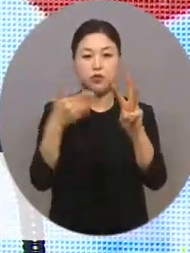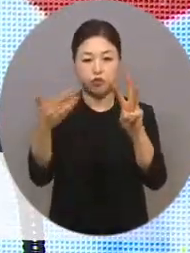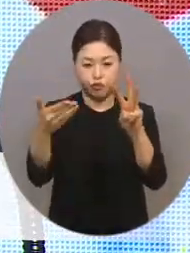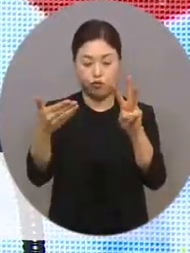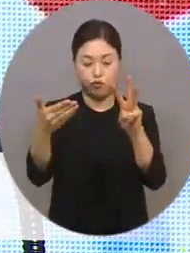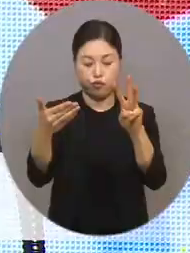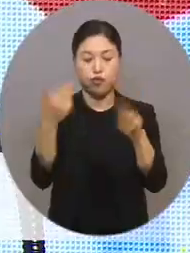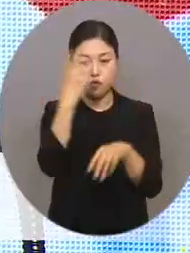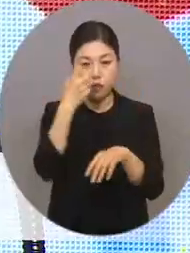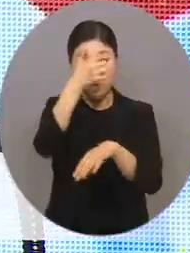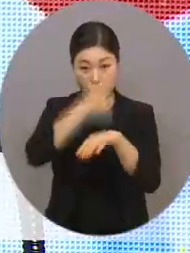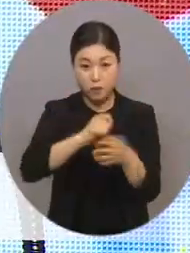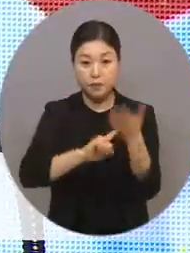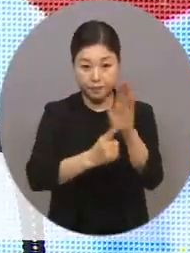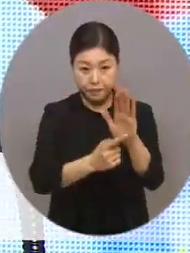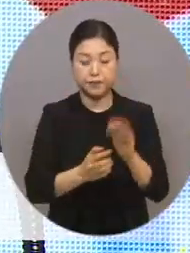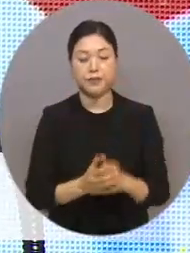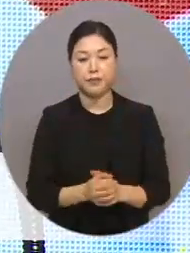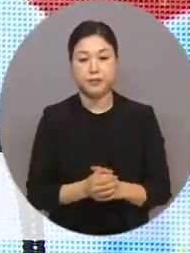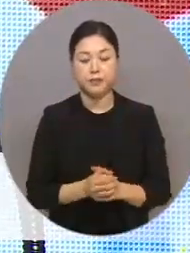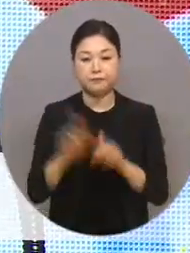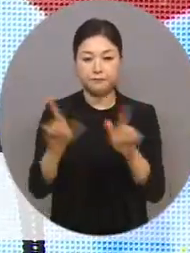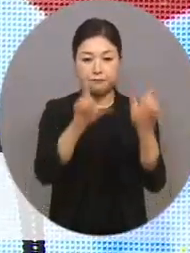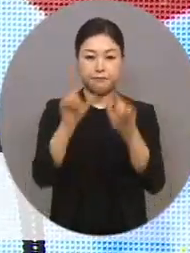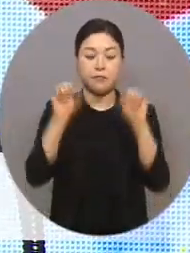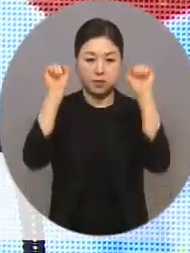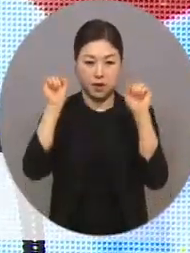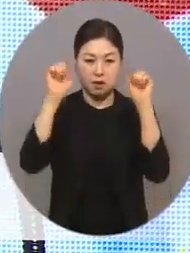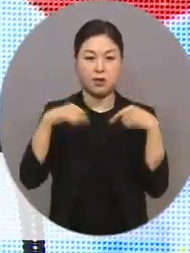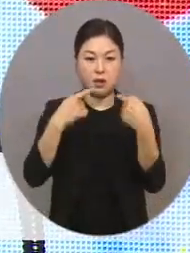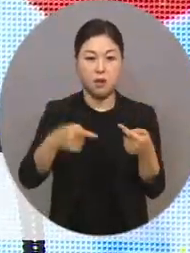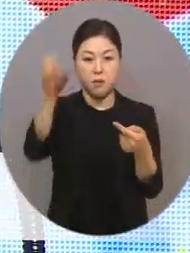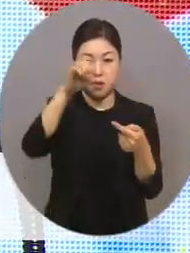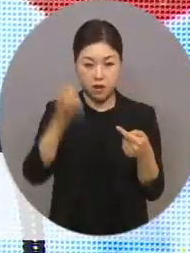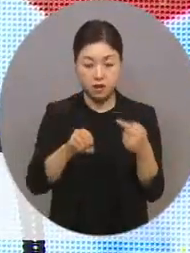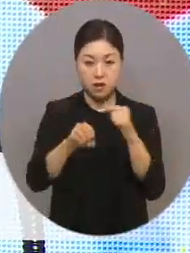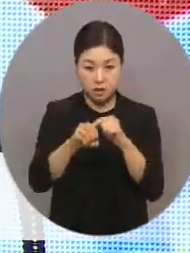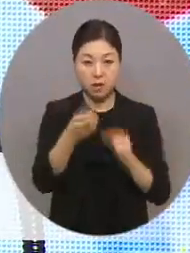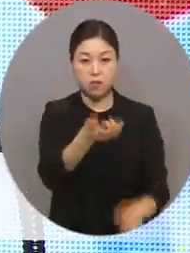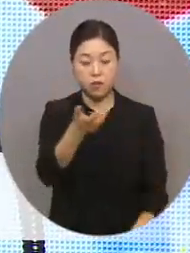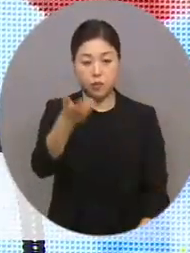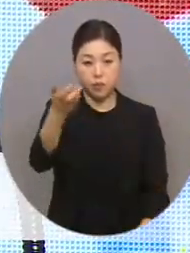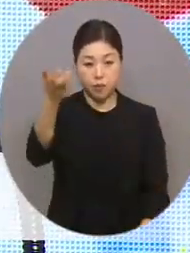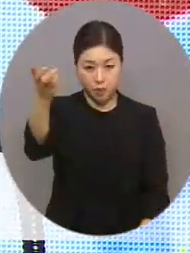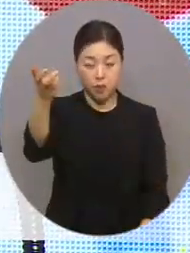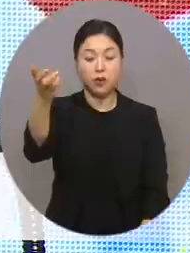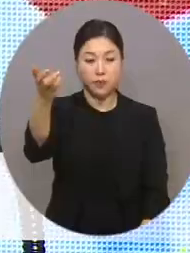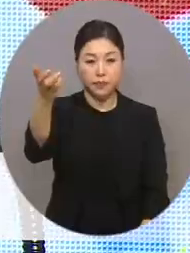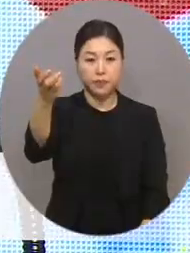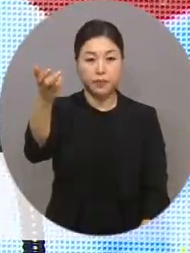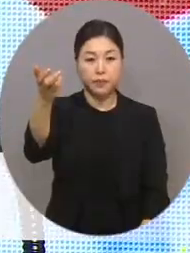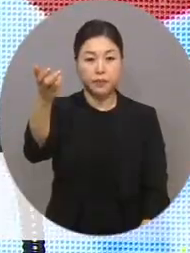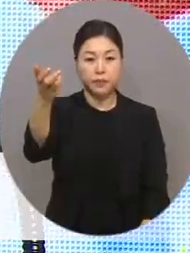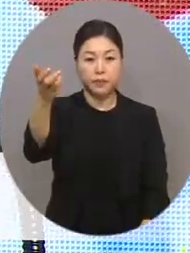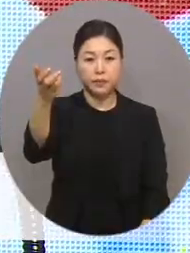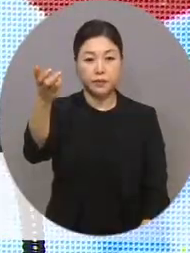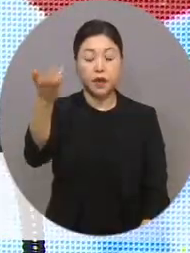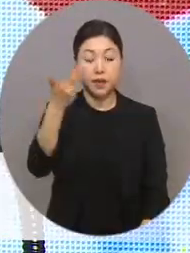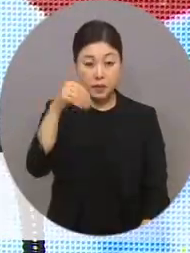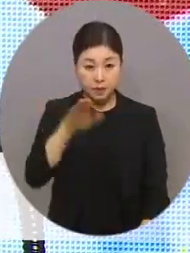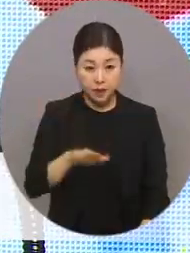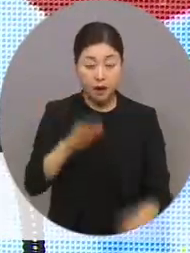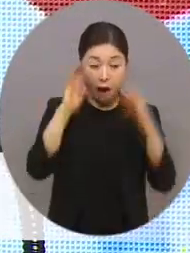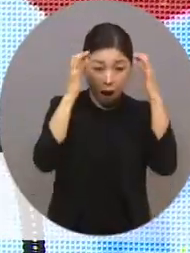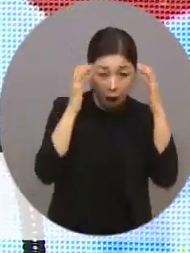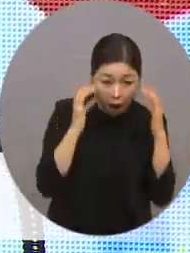33.9%로 조사되었습니다. 생활체육 참여율이 지속적으로 향상되고 있으나 학예